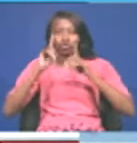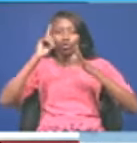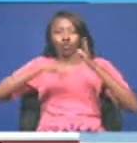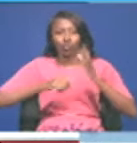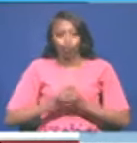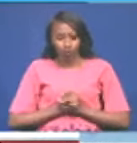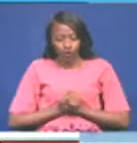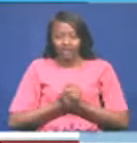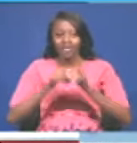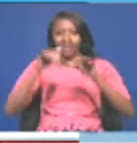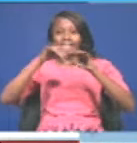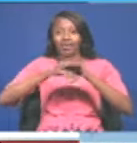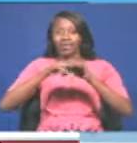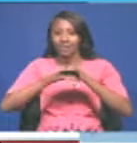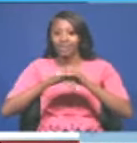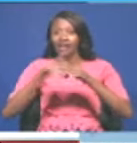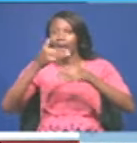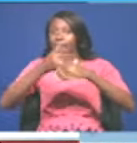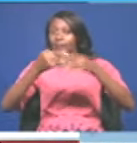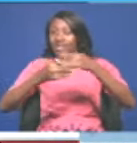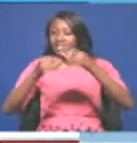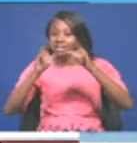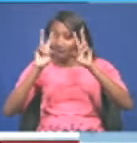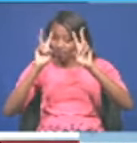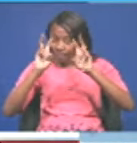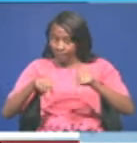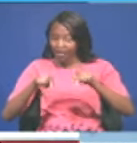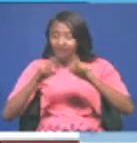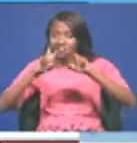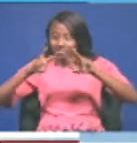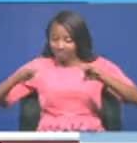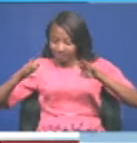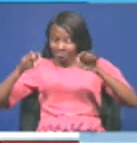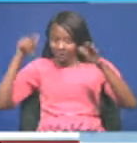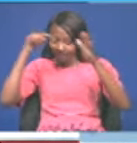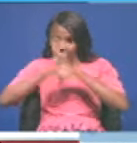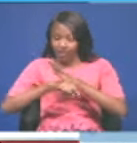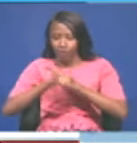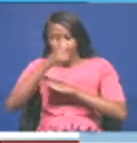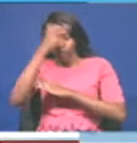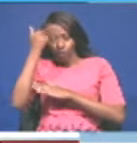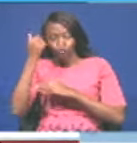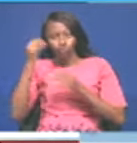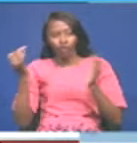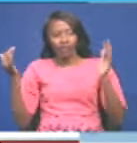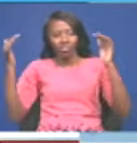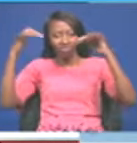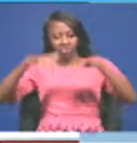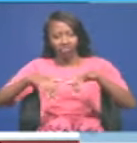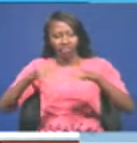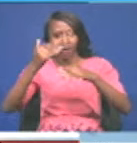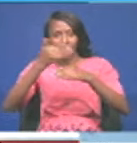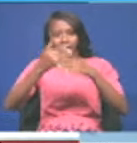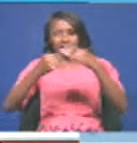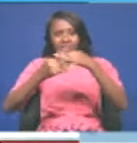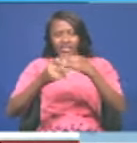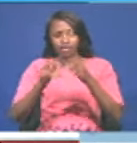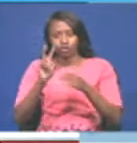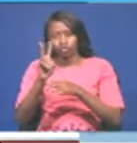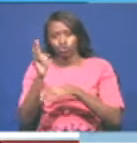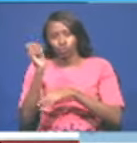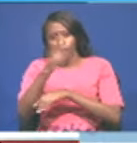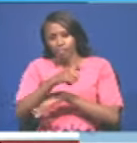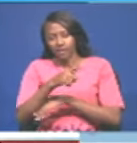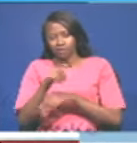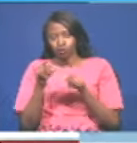ya Ujenzi kuhakikisha uchunguzi kuhusiana na majengo yanayoporomoka unakamilishwa katika muda wa miezi miwili. Kwa hizi na habari nyingine,